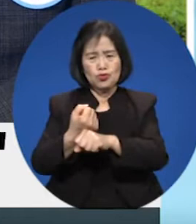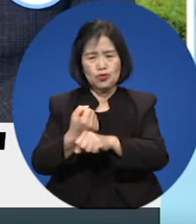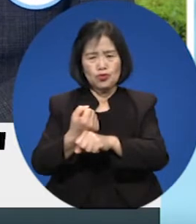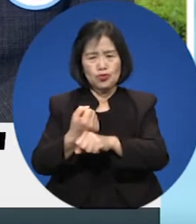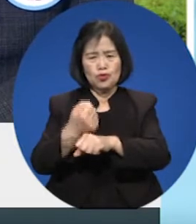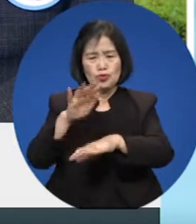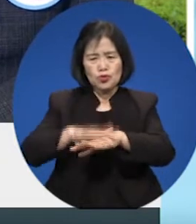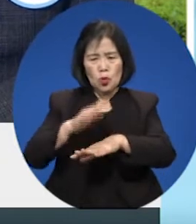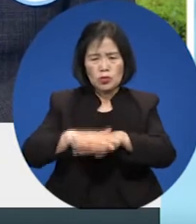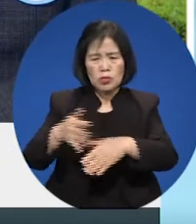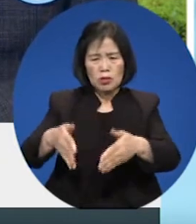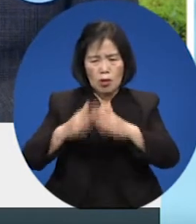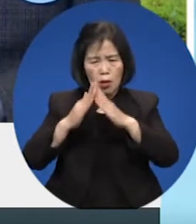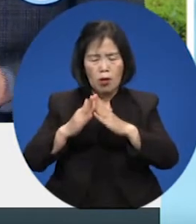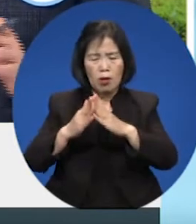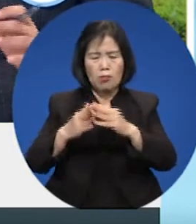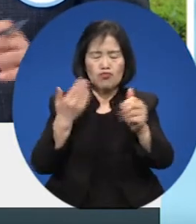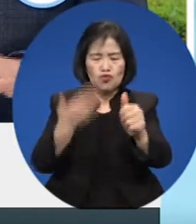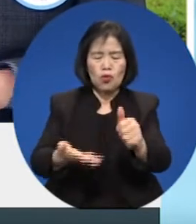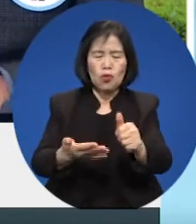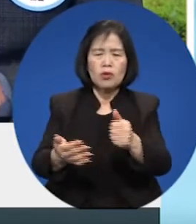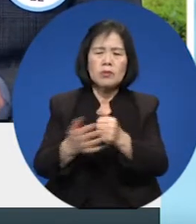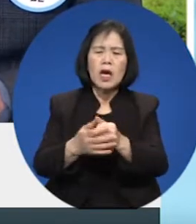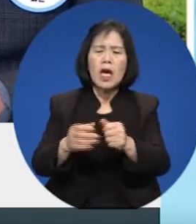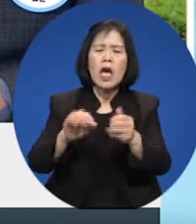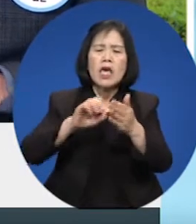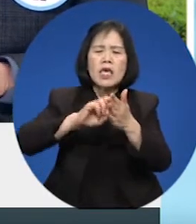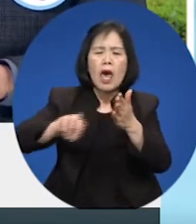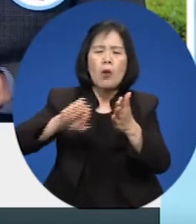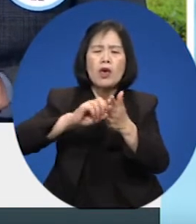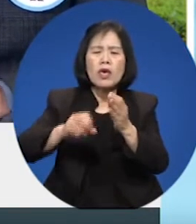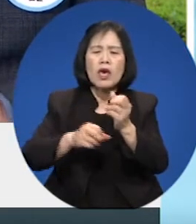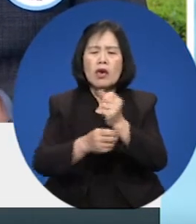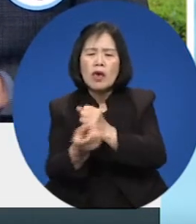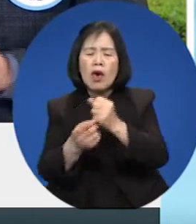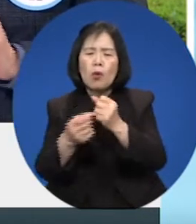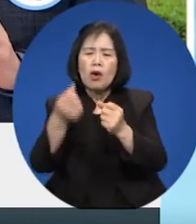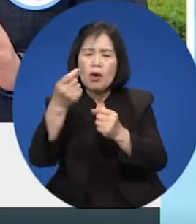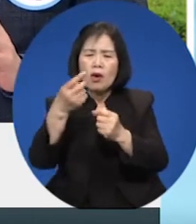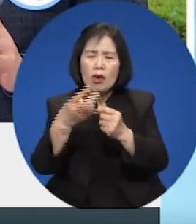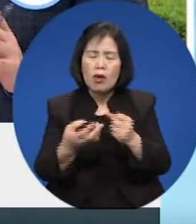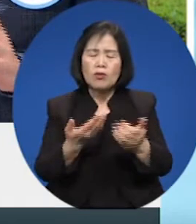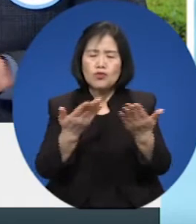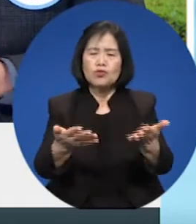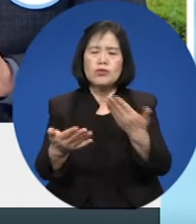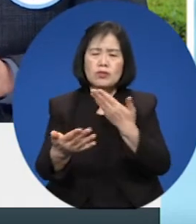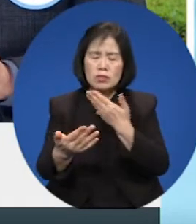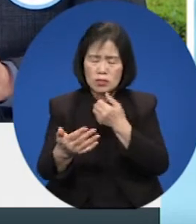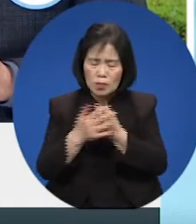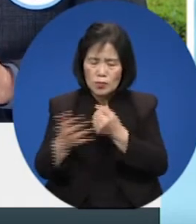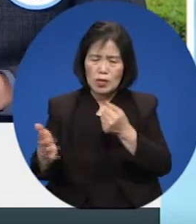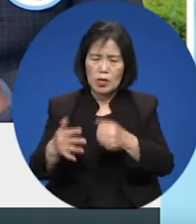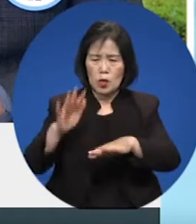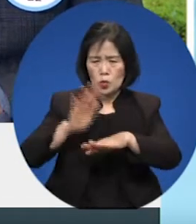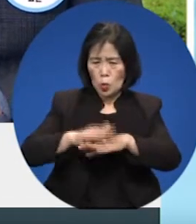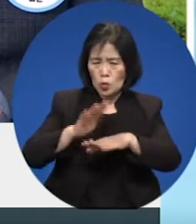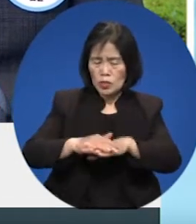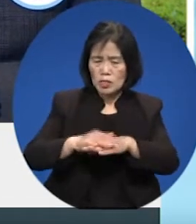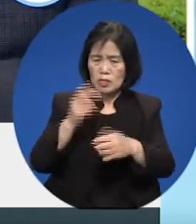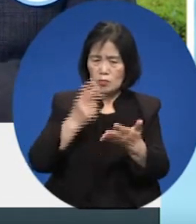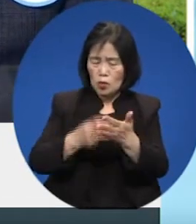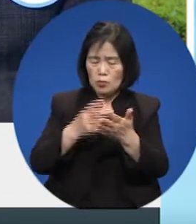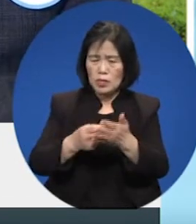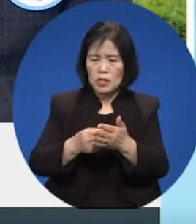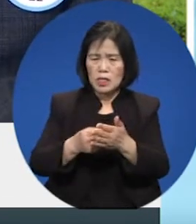두께도 거 예를 줍니다 이런 것들이 쭉 하다보니까 됐는데 저는 농지법 2 축이 쪽으로 더 안가게 하는